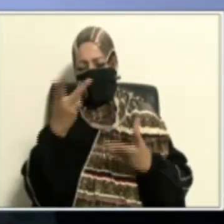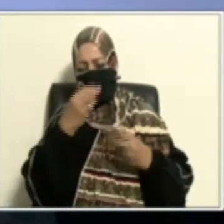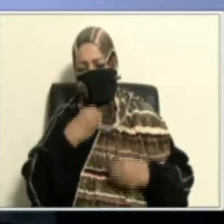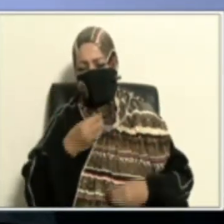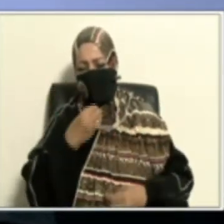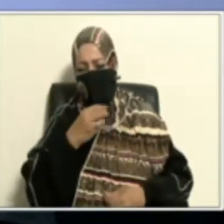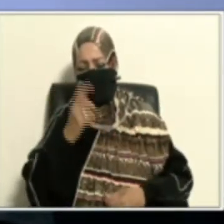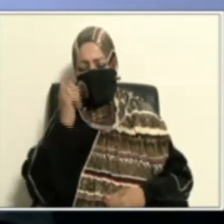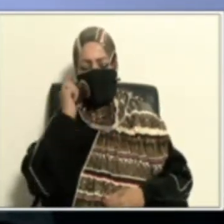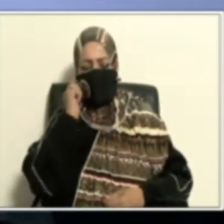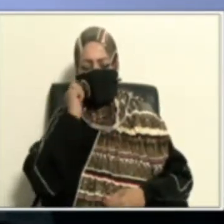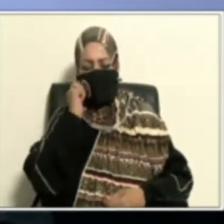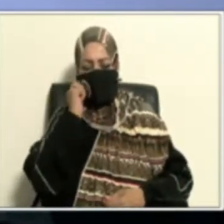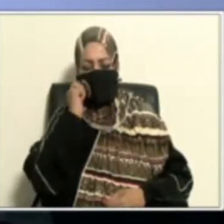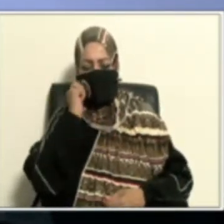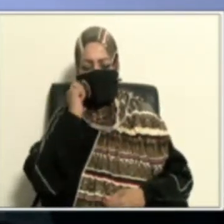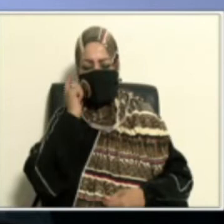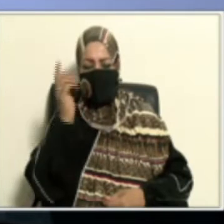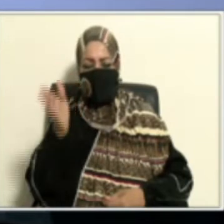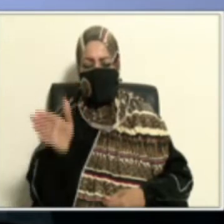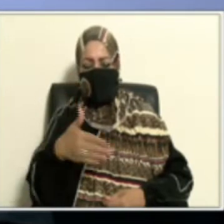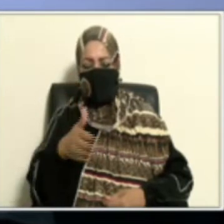لا حرج فيه.